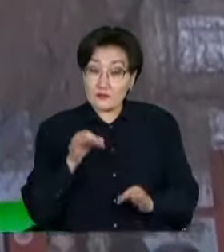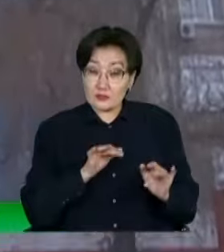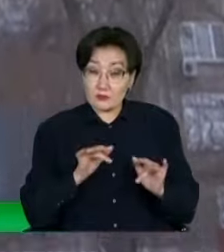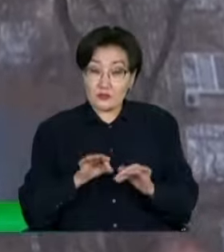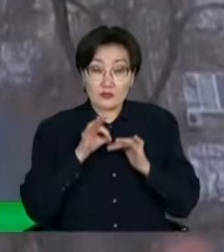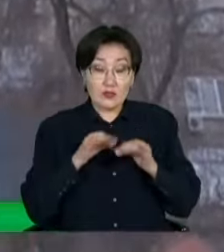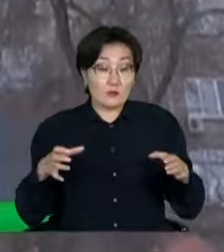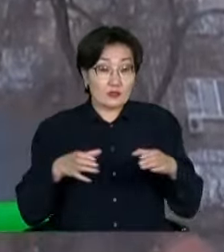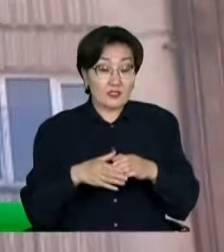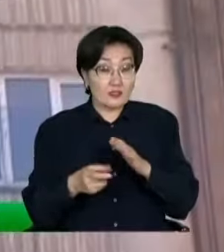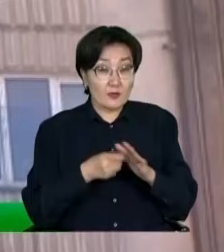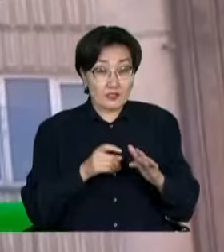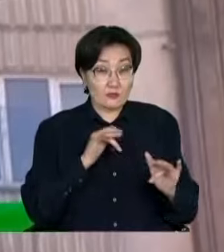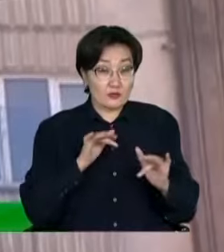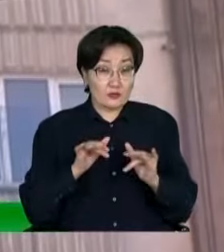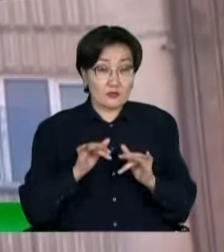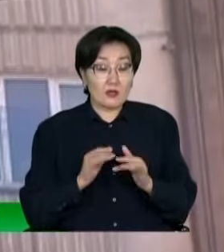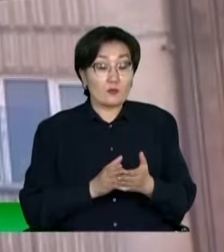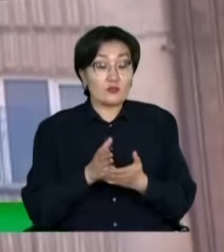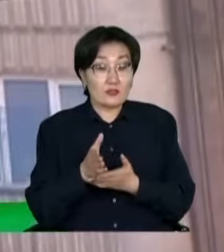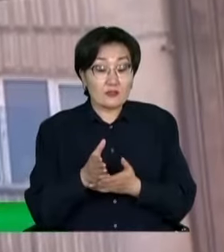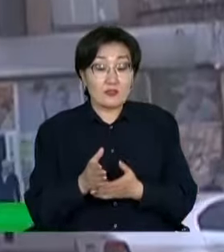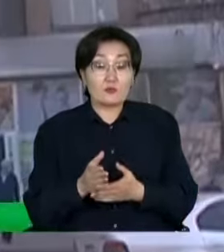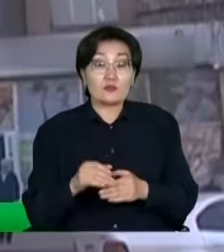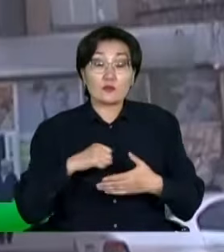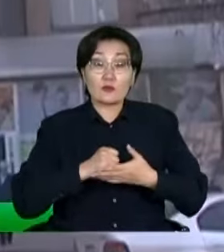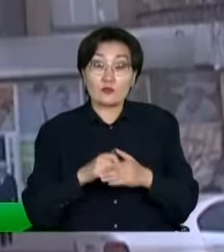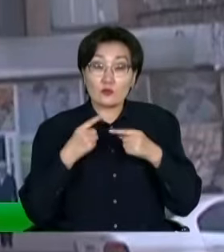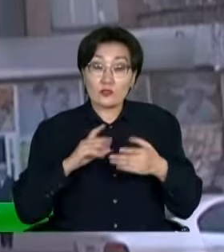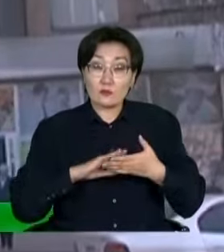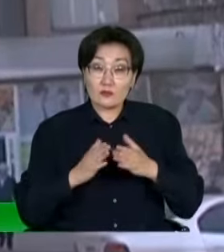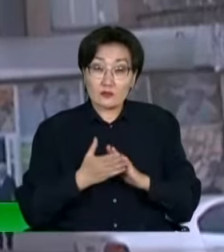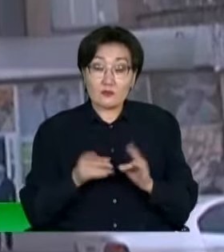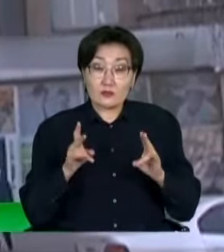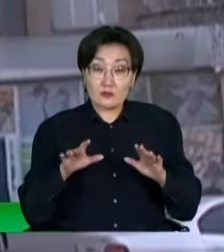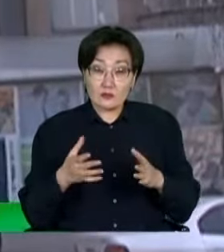Проводится комплекс следственных мероприятий, направленных на установление других обстоятельств произошедшего.